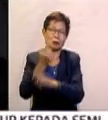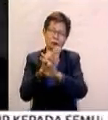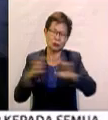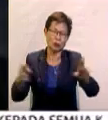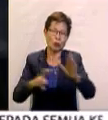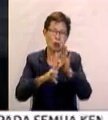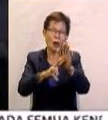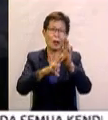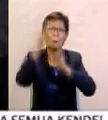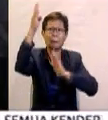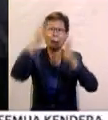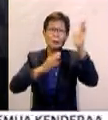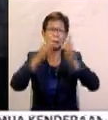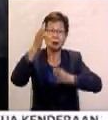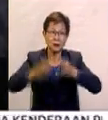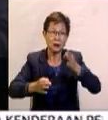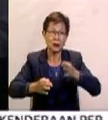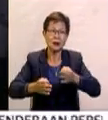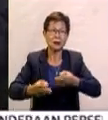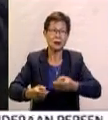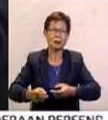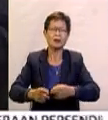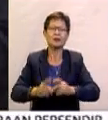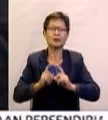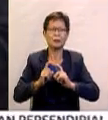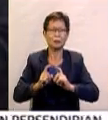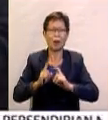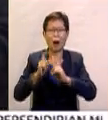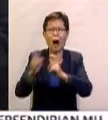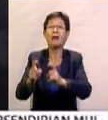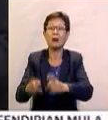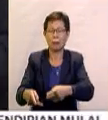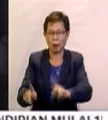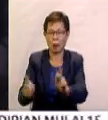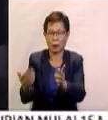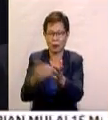nyata sentiasa bersedia mewakili negara sekiranya diberi peluang lagi.